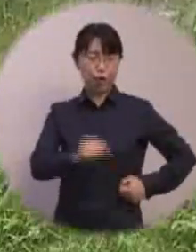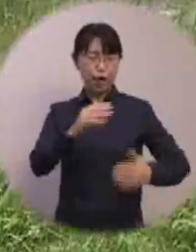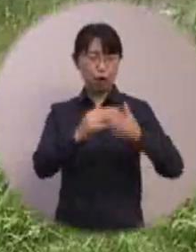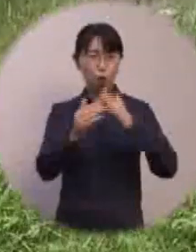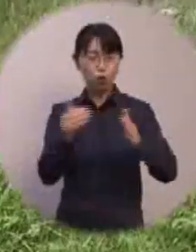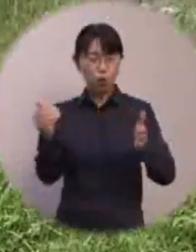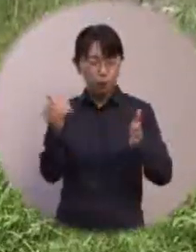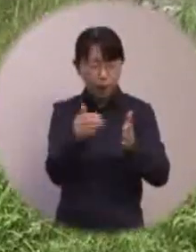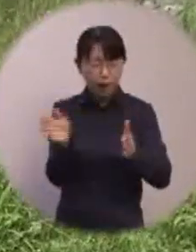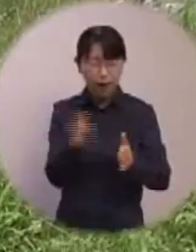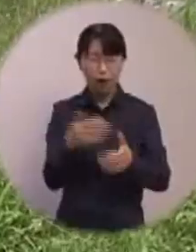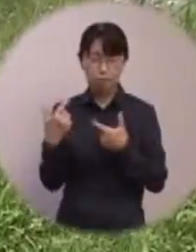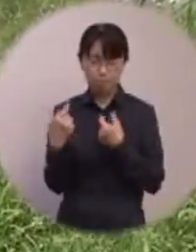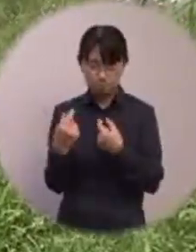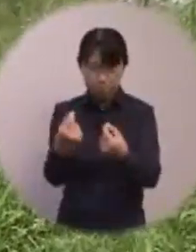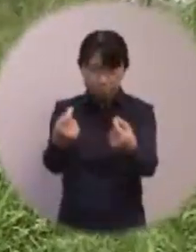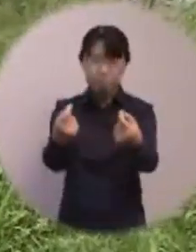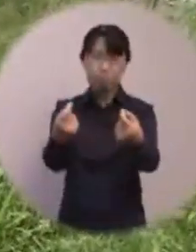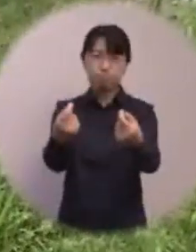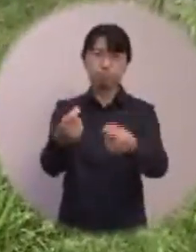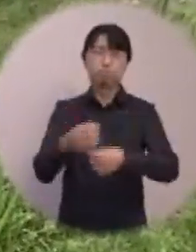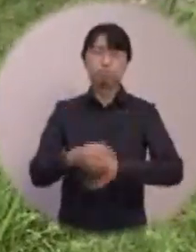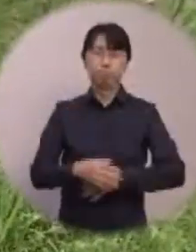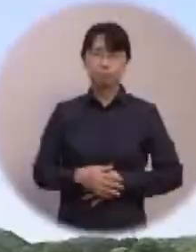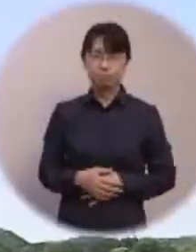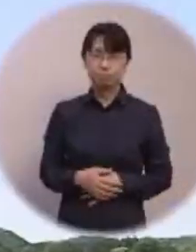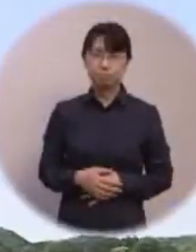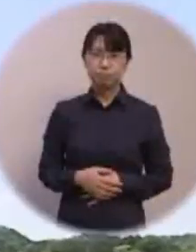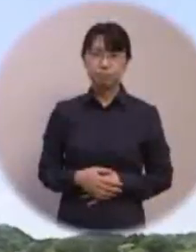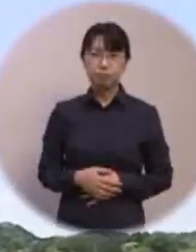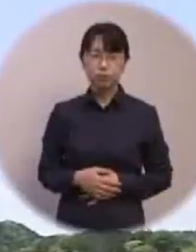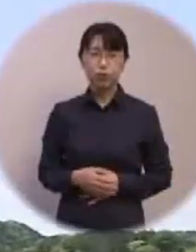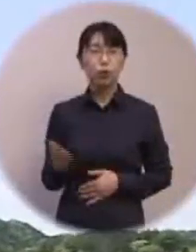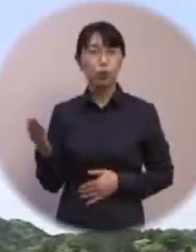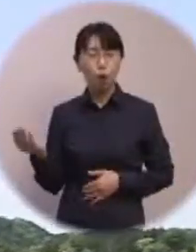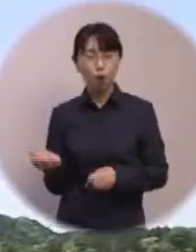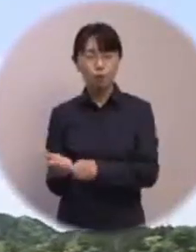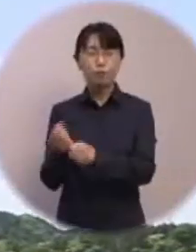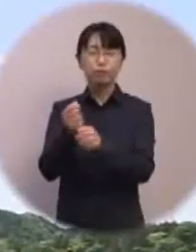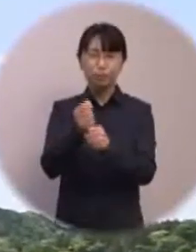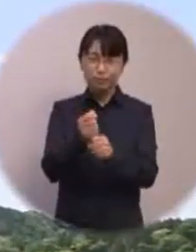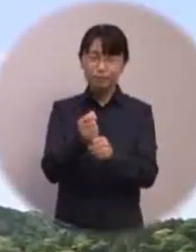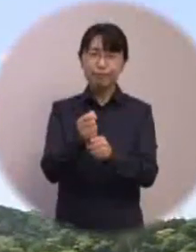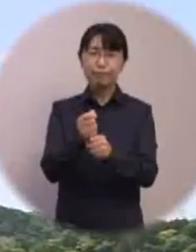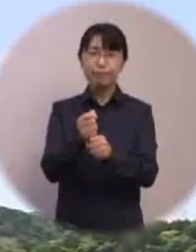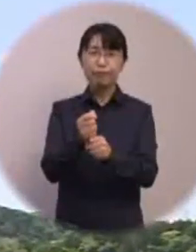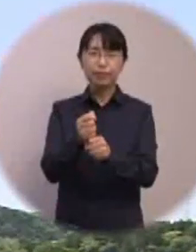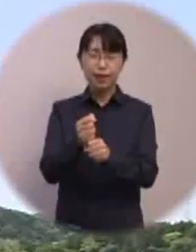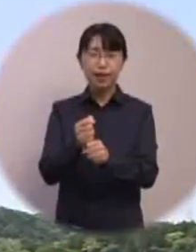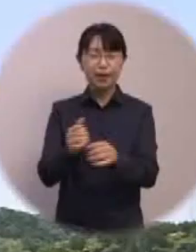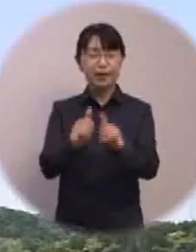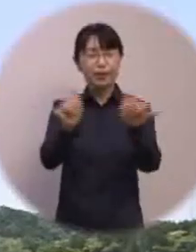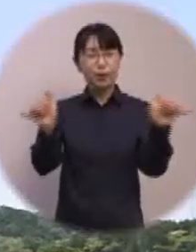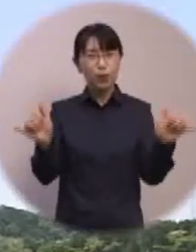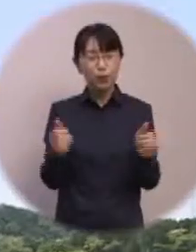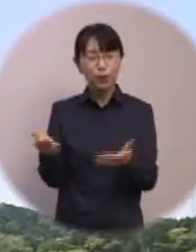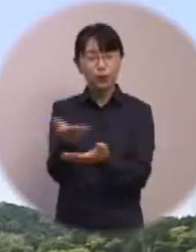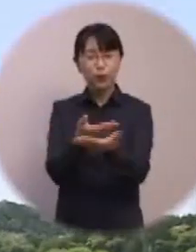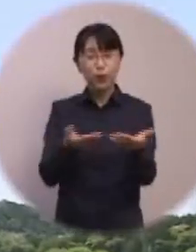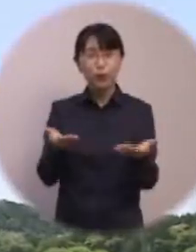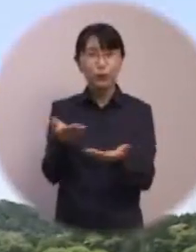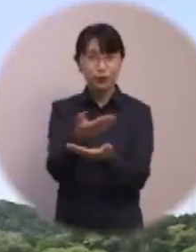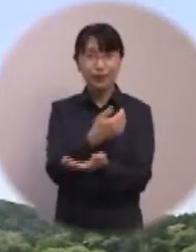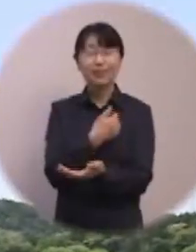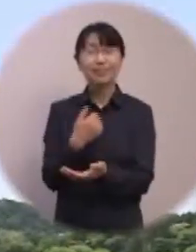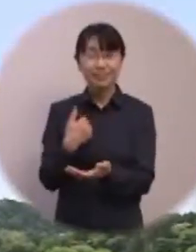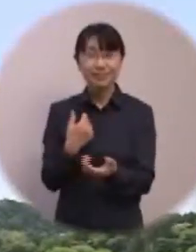国時代の末期からずっとここにある田んぼです。 千賀町が復活して、はい、様々な人との交流が始ま